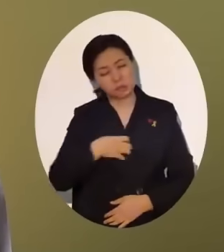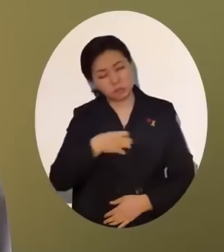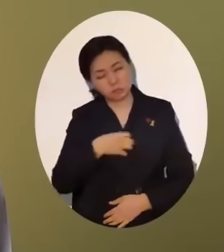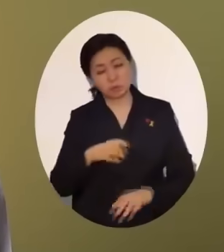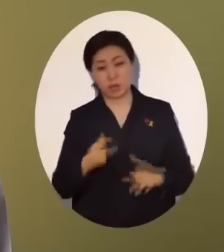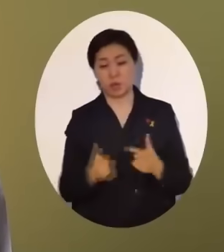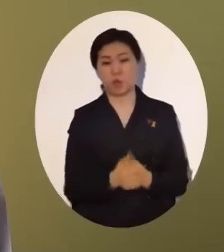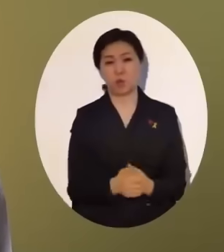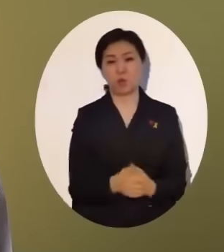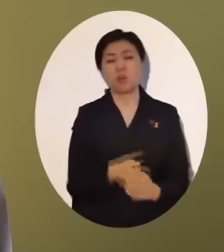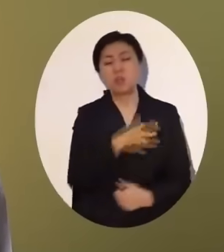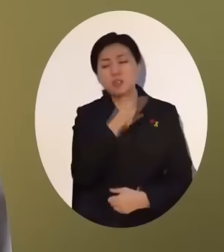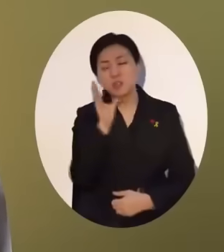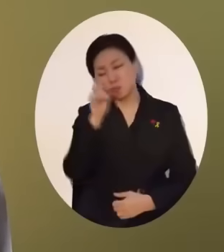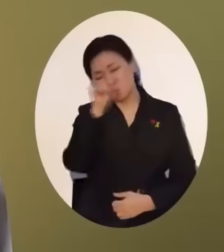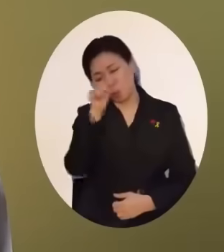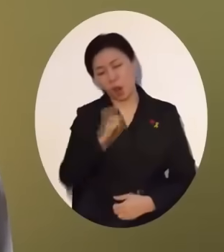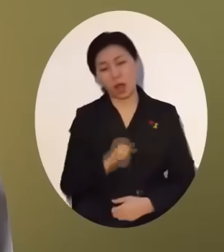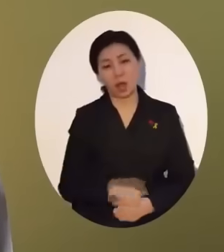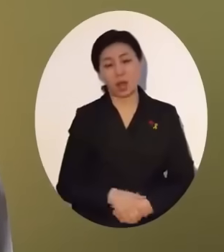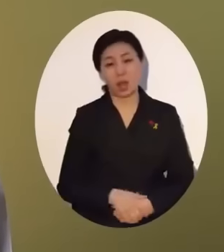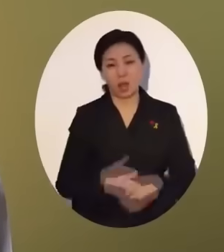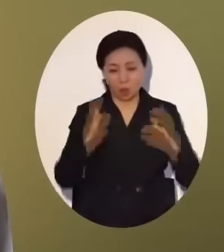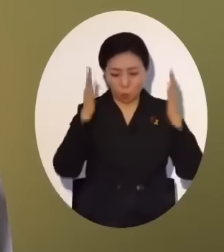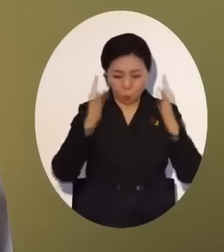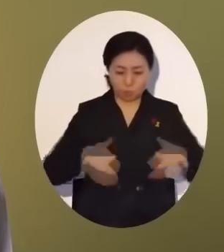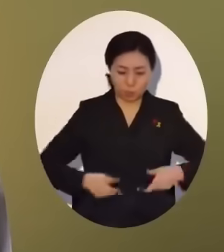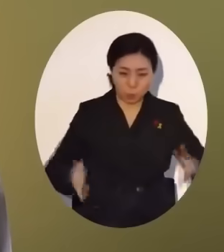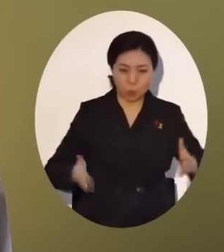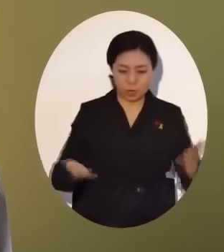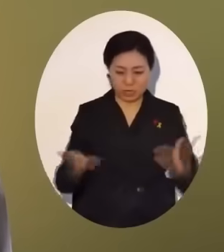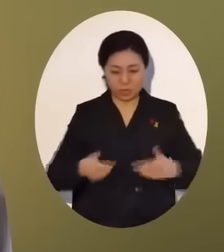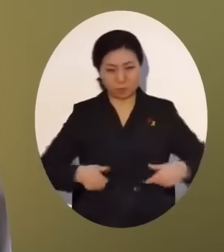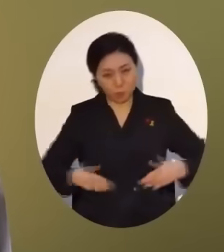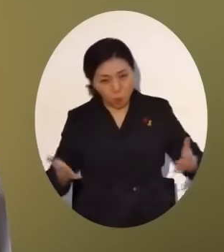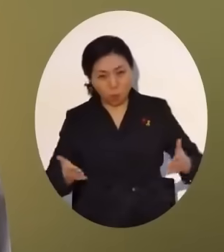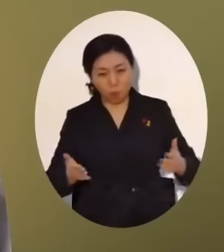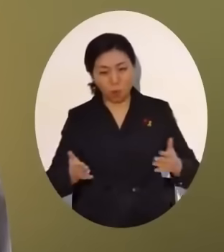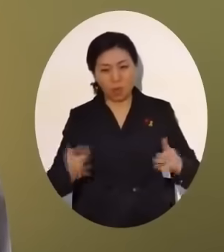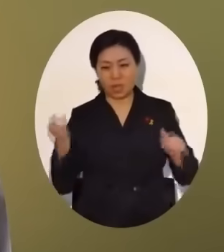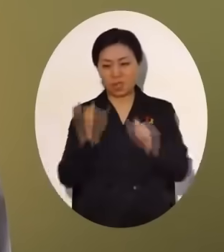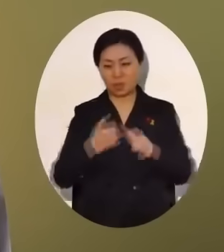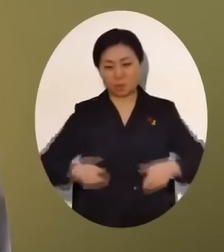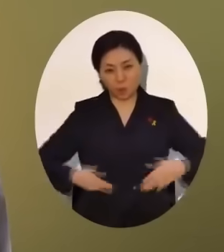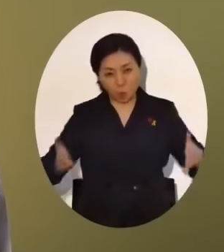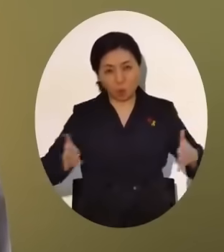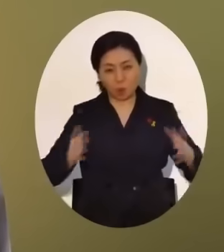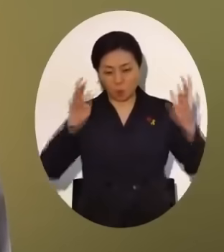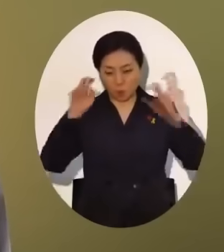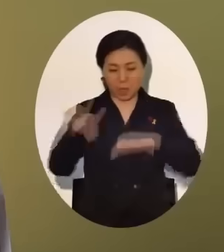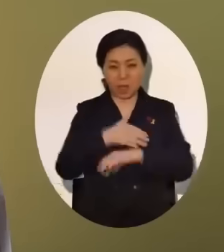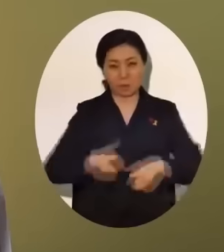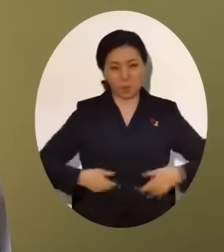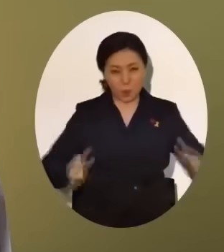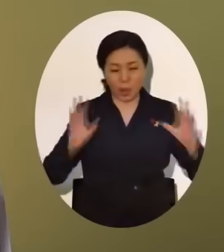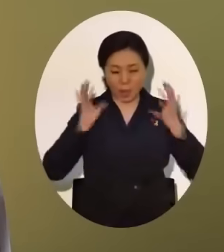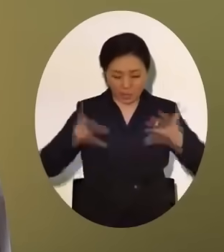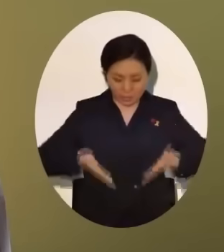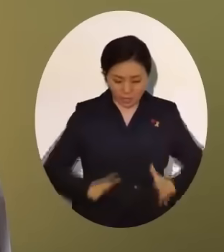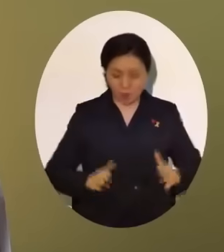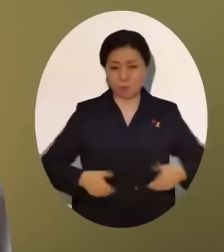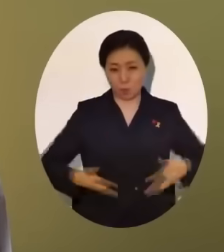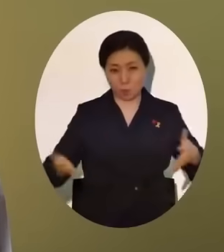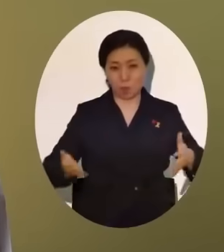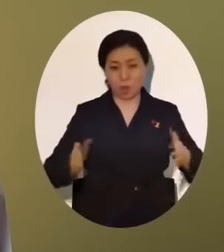건 좋은 거야. 공부 안 해도 되고 일 안 해도 되고 시집 안 가도 되고 직장 안 다녀도 되고 애 안 낳아도 되고 애 안